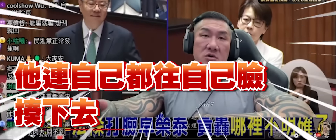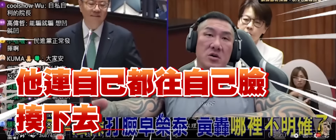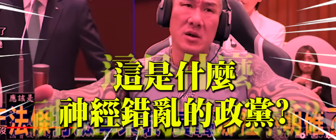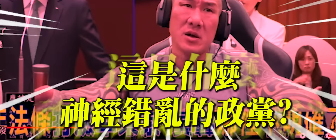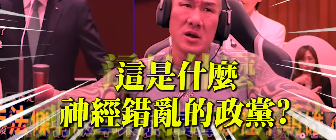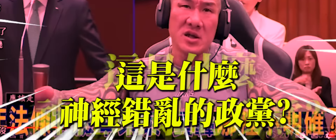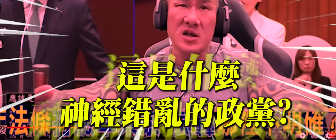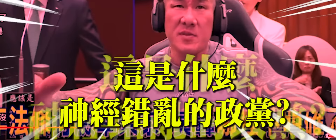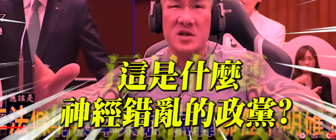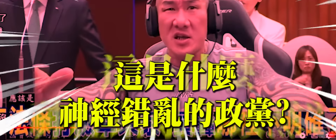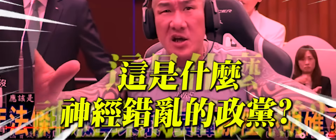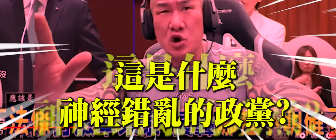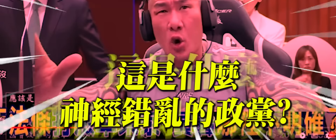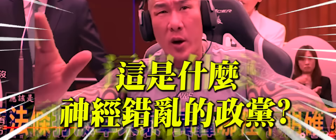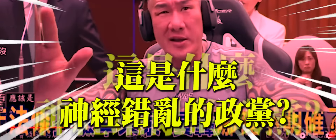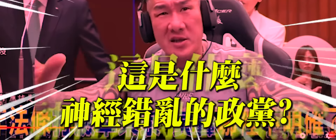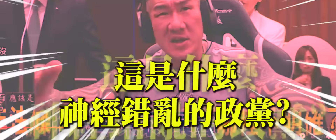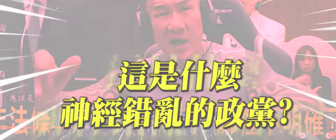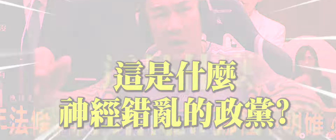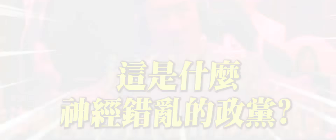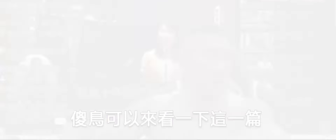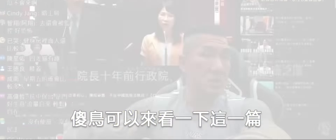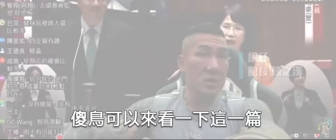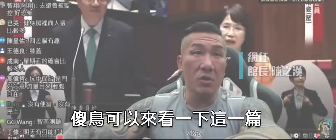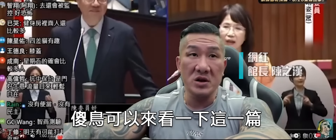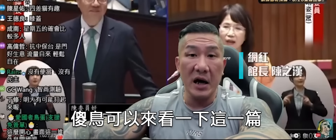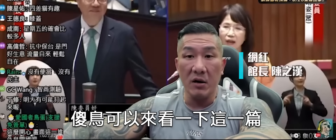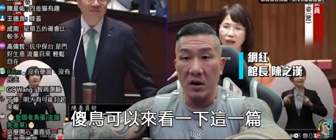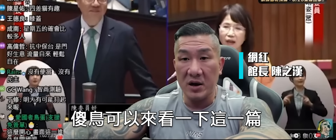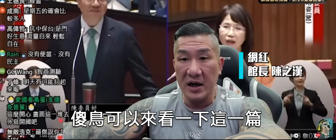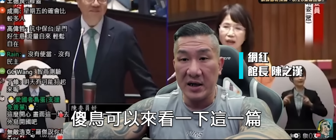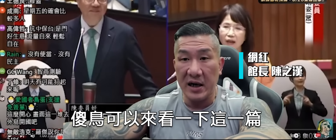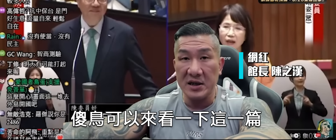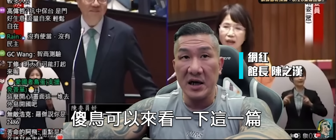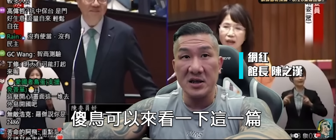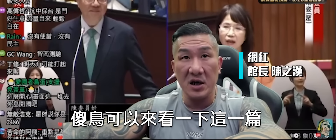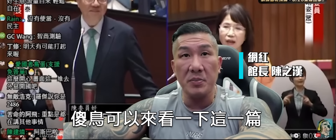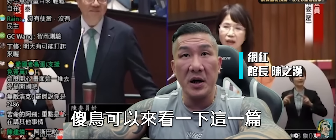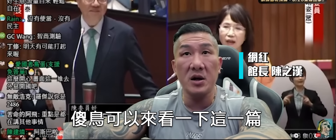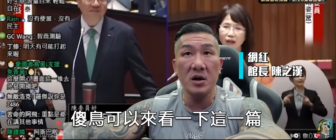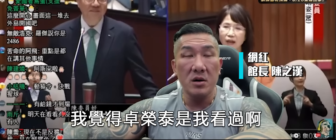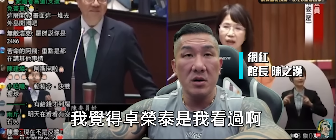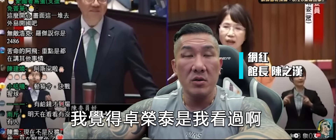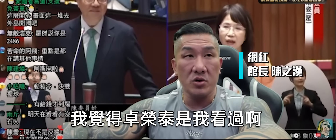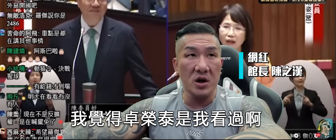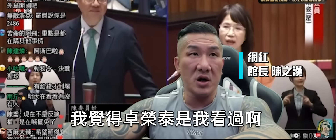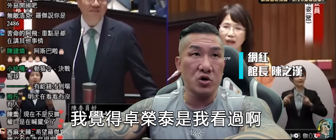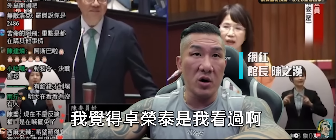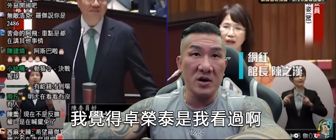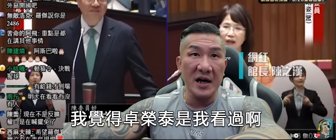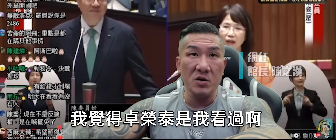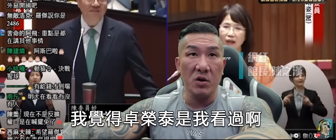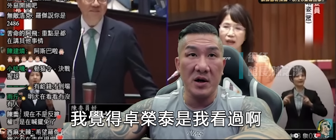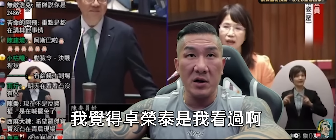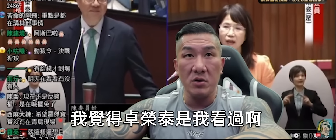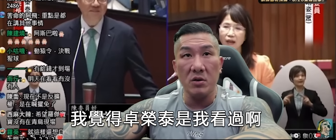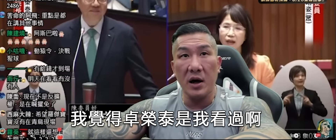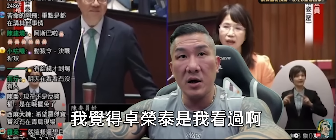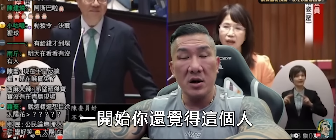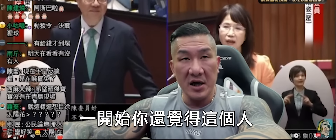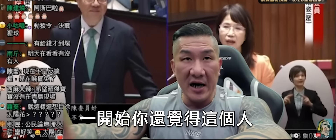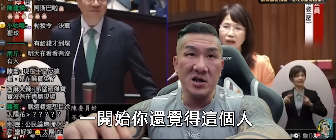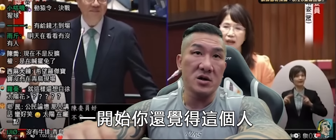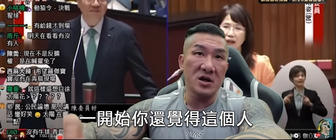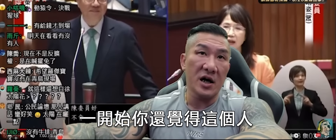揍下去，这是什么神经错乱的政党？猛叫哦，可以来看一下这一篇。我觉得卓荣泰是我看过